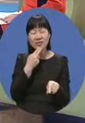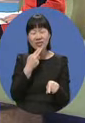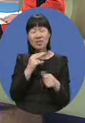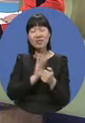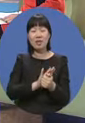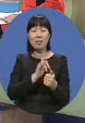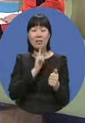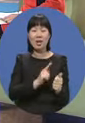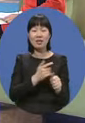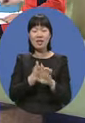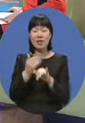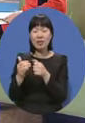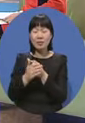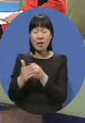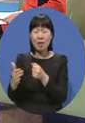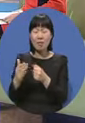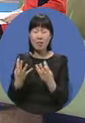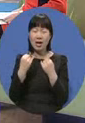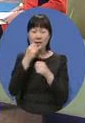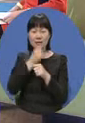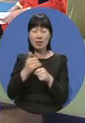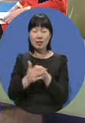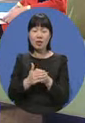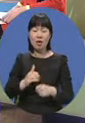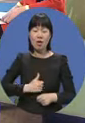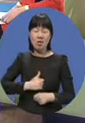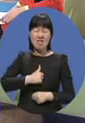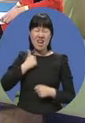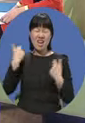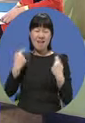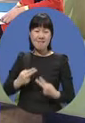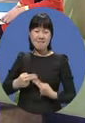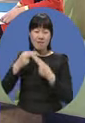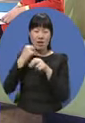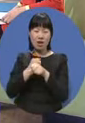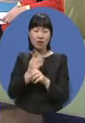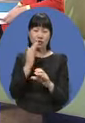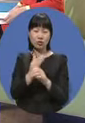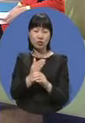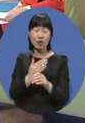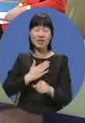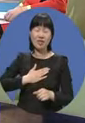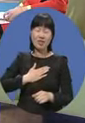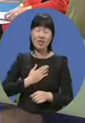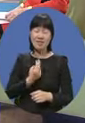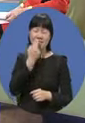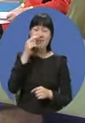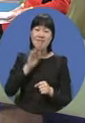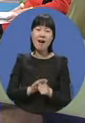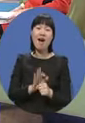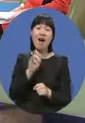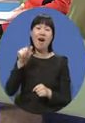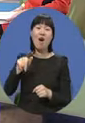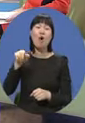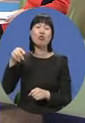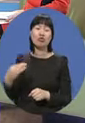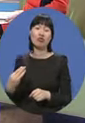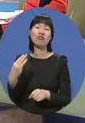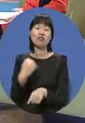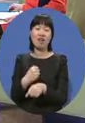맞아요 남탓을 많이 하다 보니까 화가 많고 주요 정서가 억울함이라고 보시면 돼요 맨날